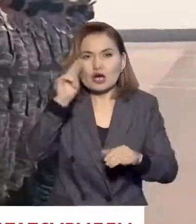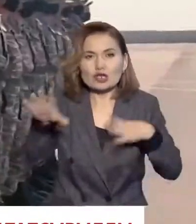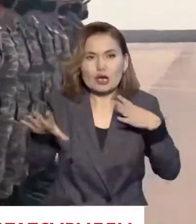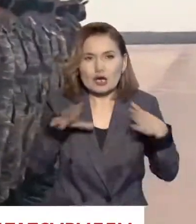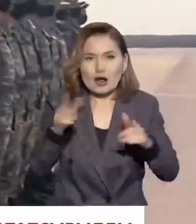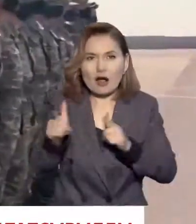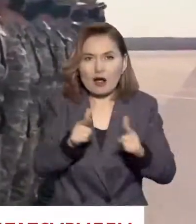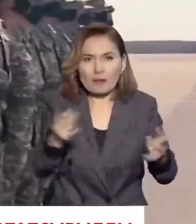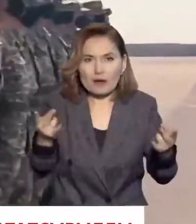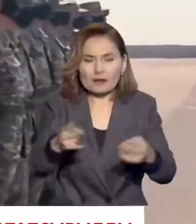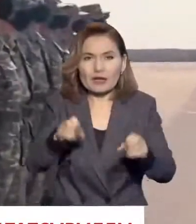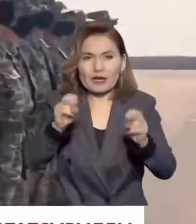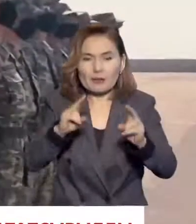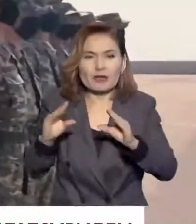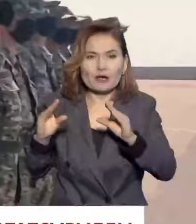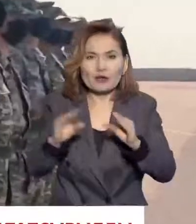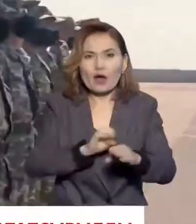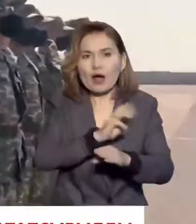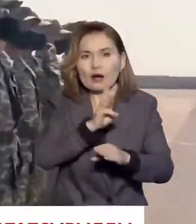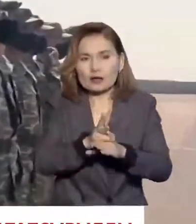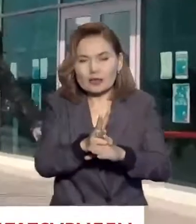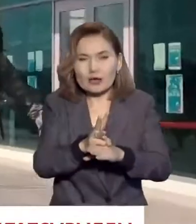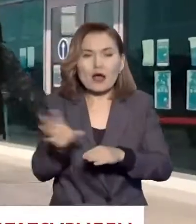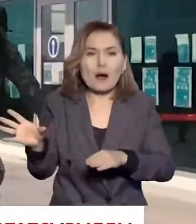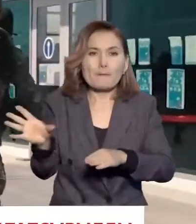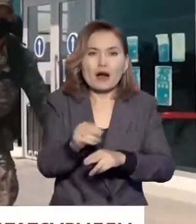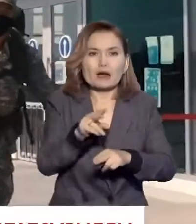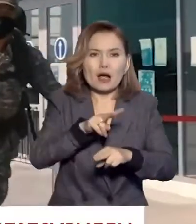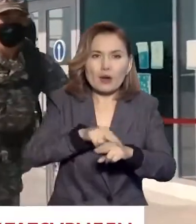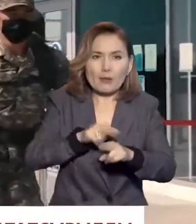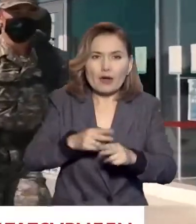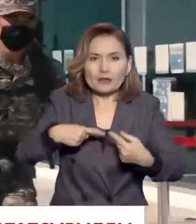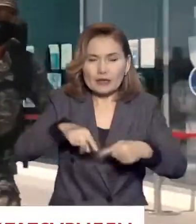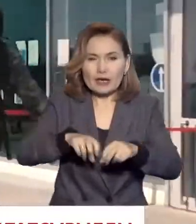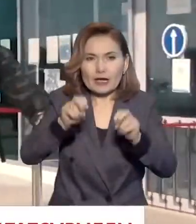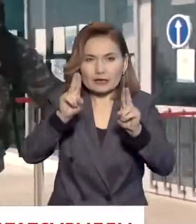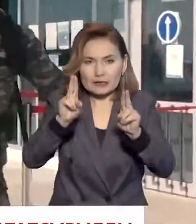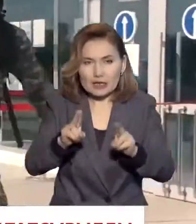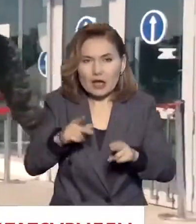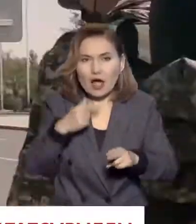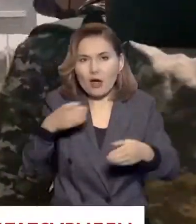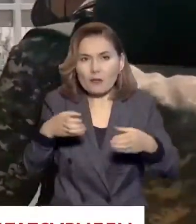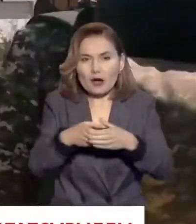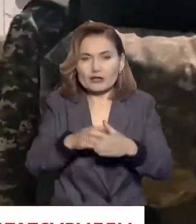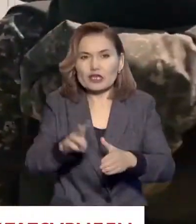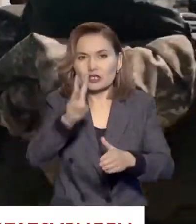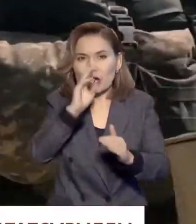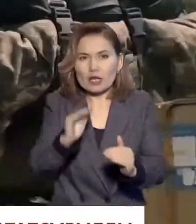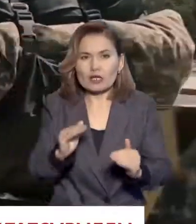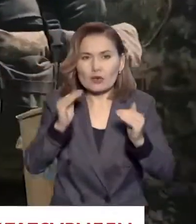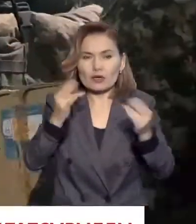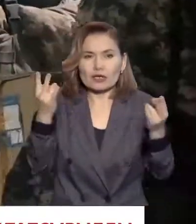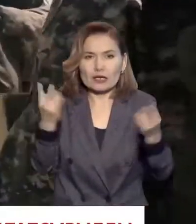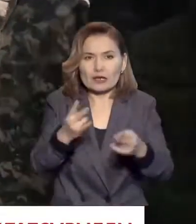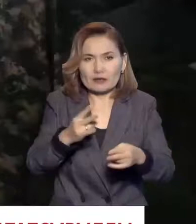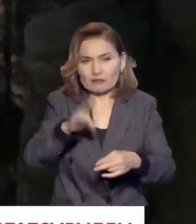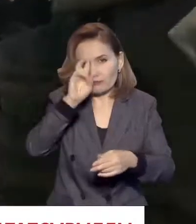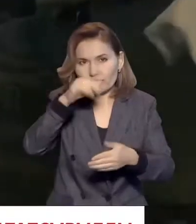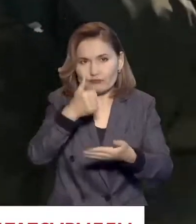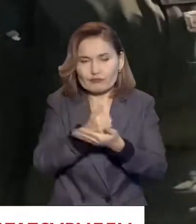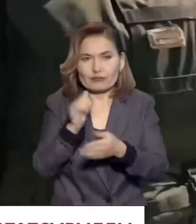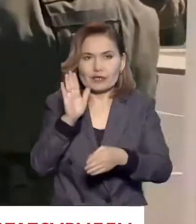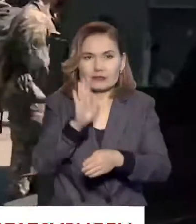арттыру, қажетті арнайы көліктермен жабдықтау, барлық құқық қорғау органдарының арнайы жасақтары қызметкерлерінің жалақысын көтеру керек, деді